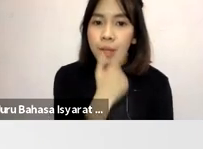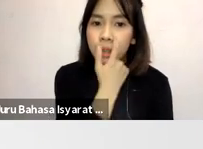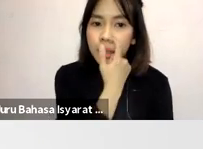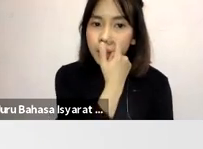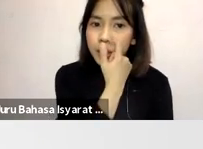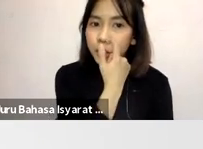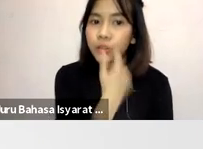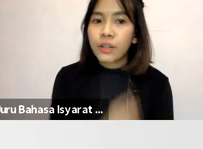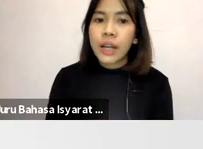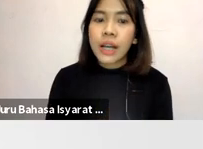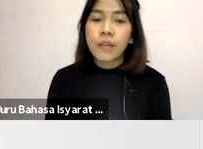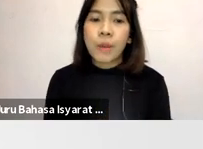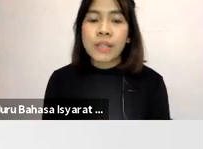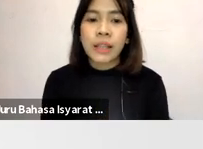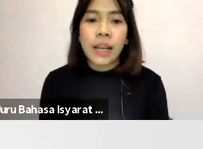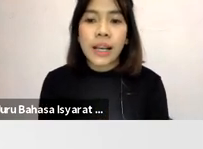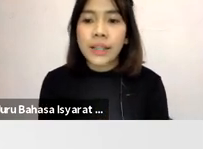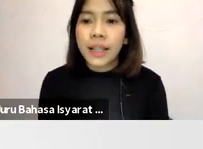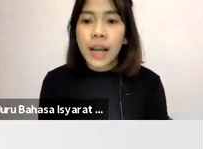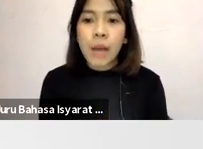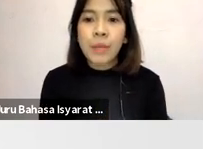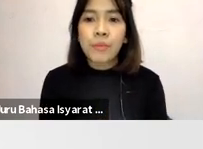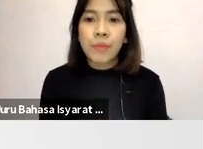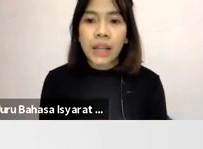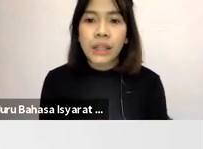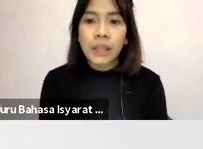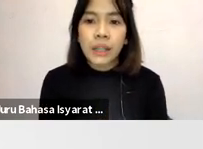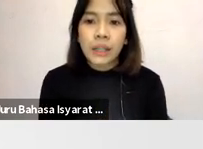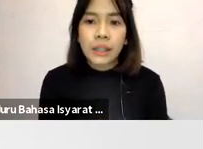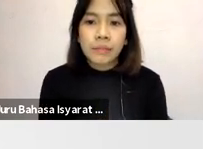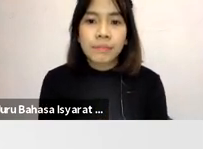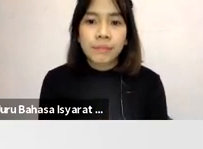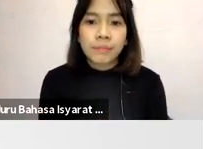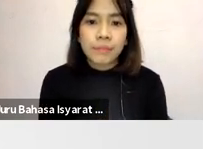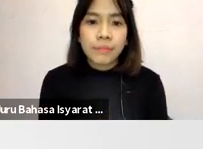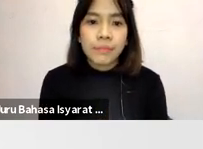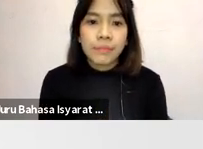dekatin ia contoh dari website yaro telah kami buat